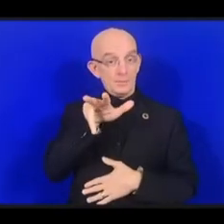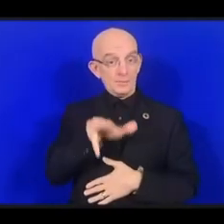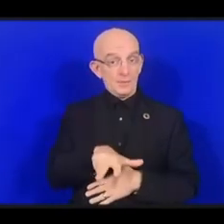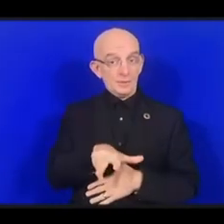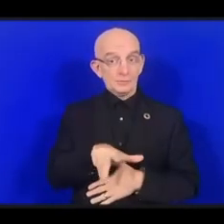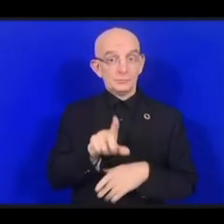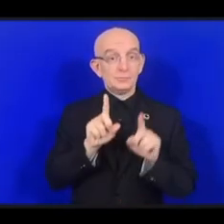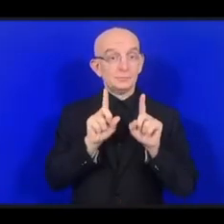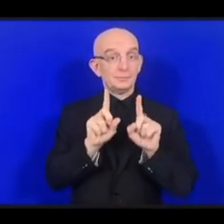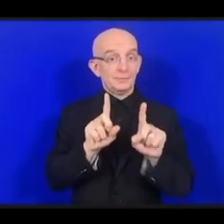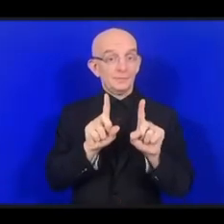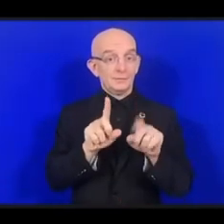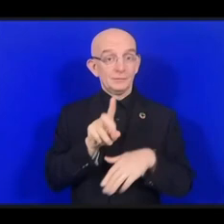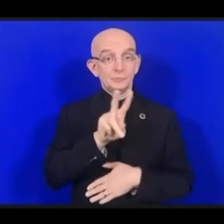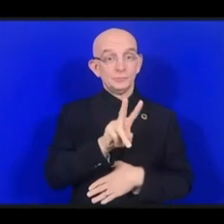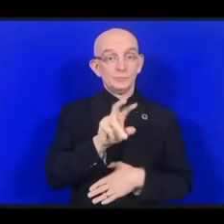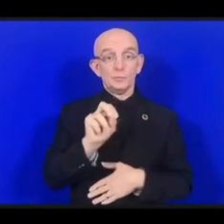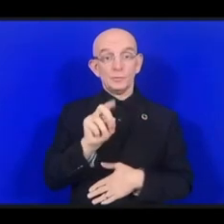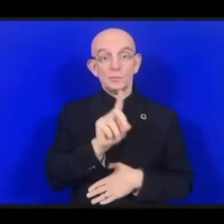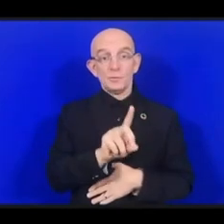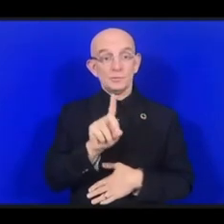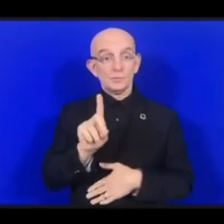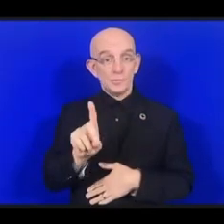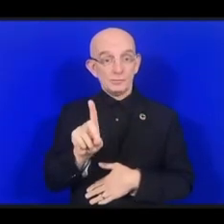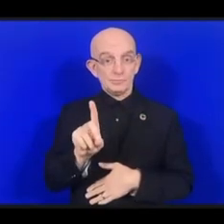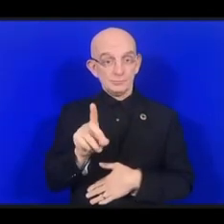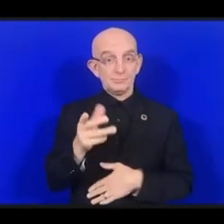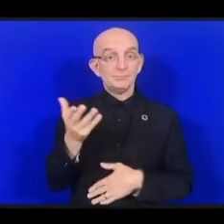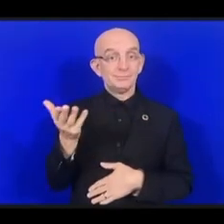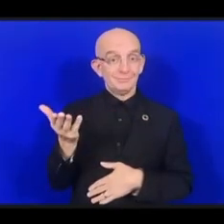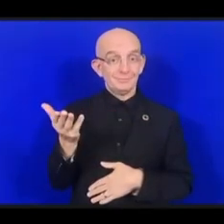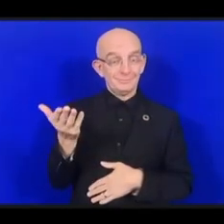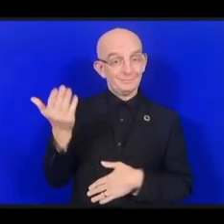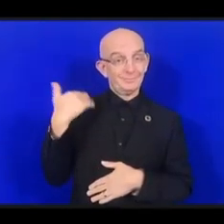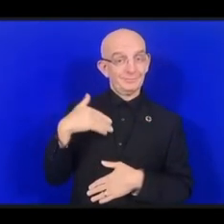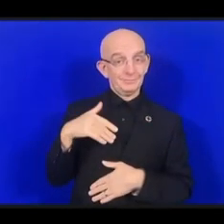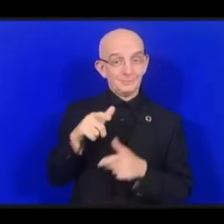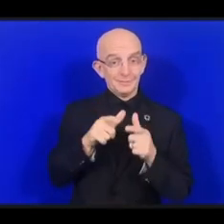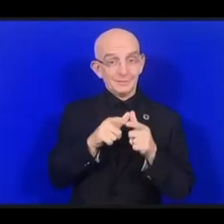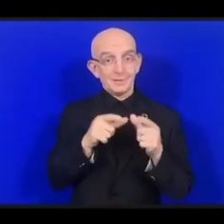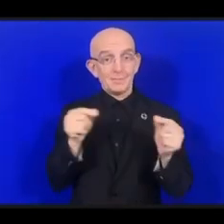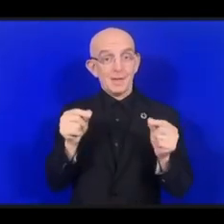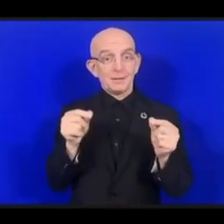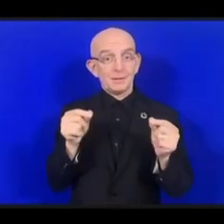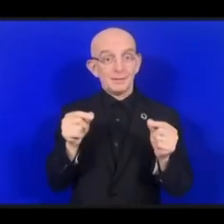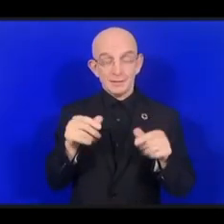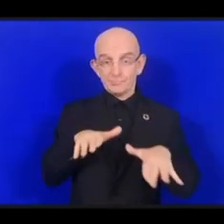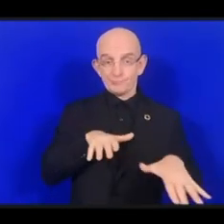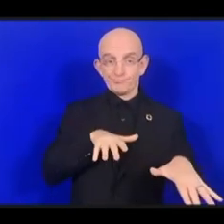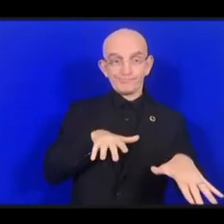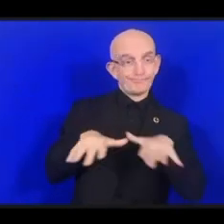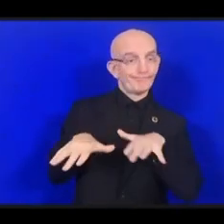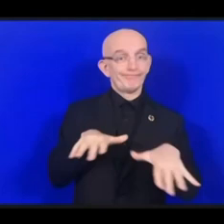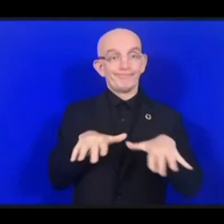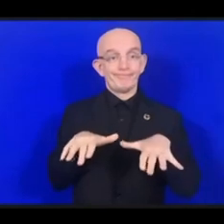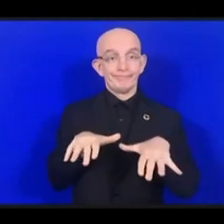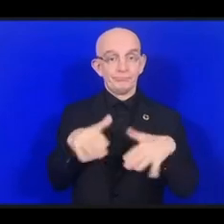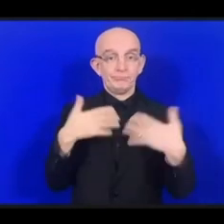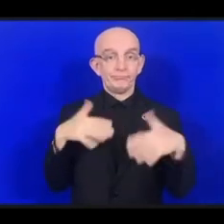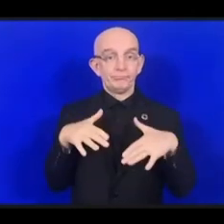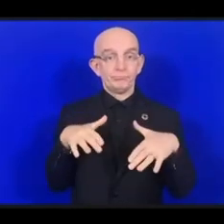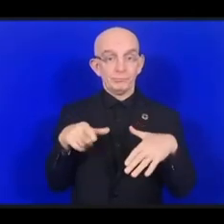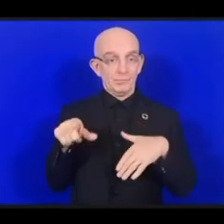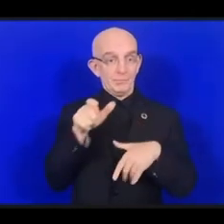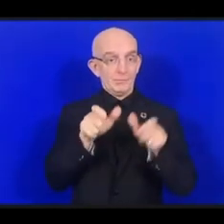2011年3月11日，日本东部发生了大地震，那么这次地震之后呢，又爆发了海